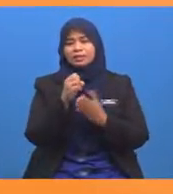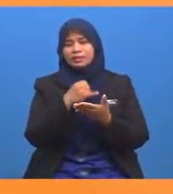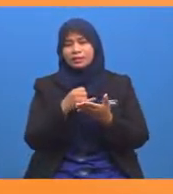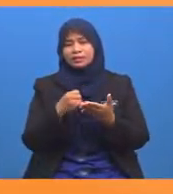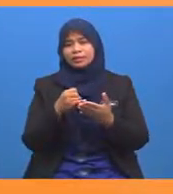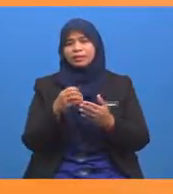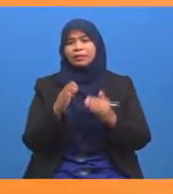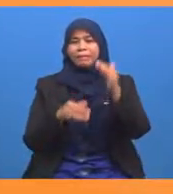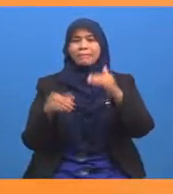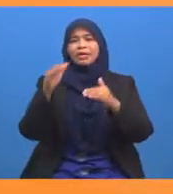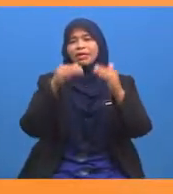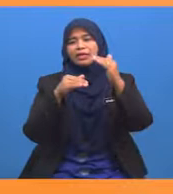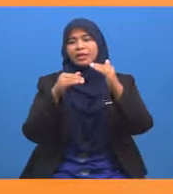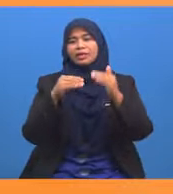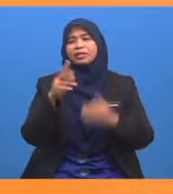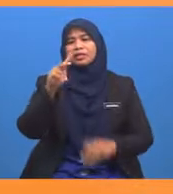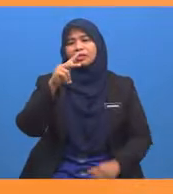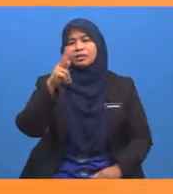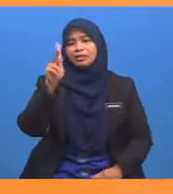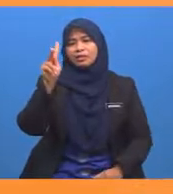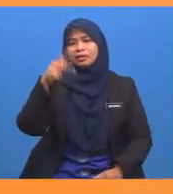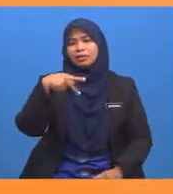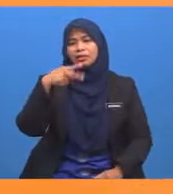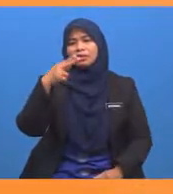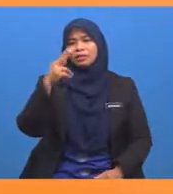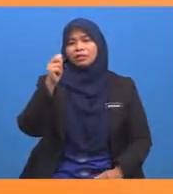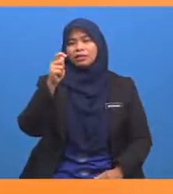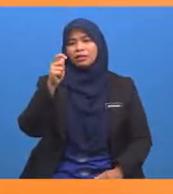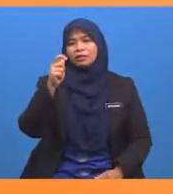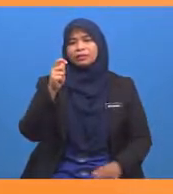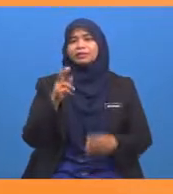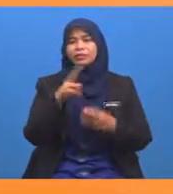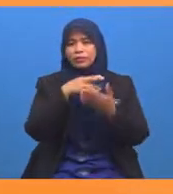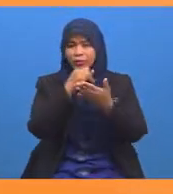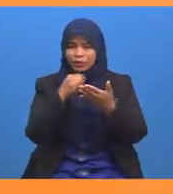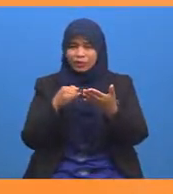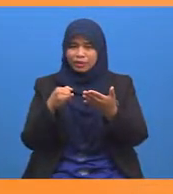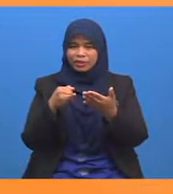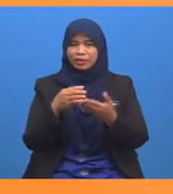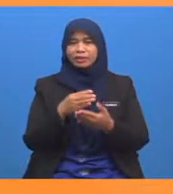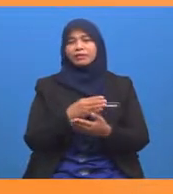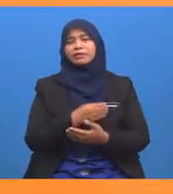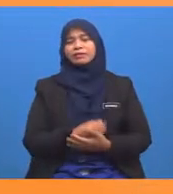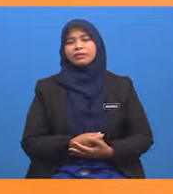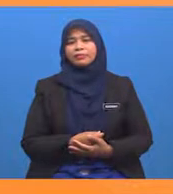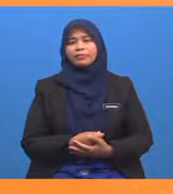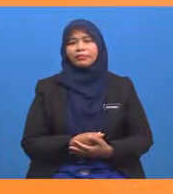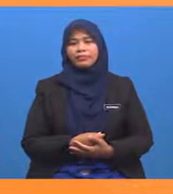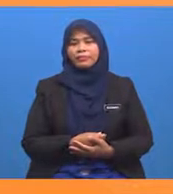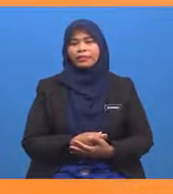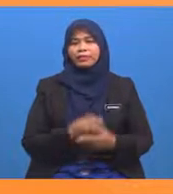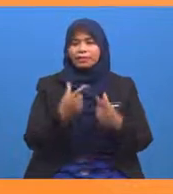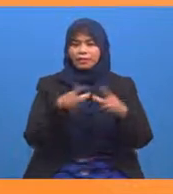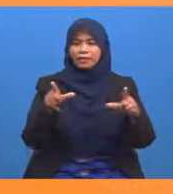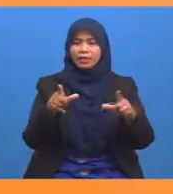seni khat, seni ukir dan seni muzik. Selain daripada contoh yang ustazah